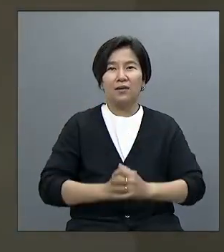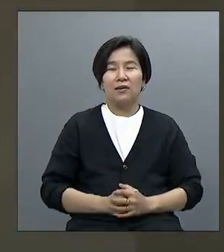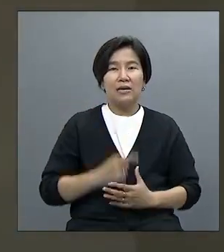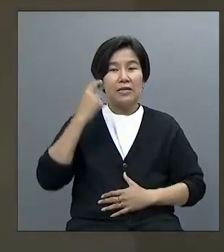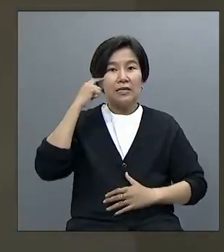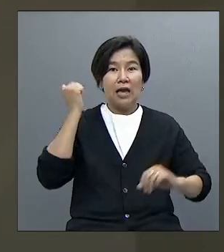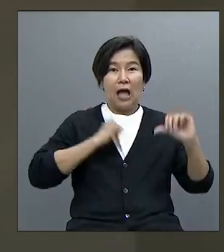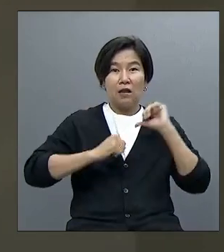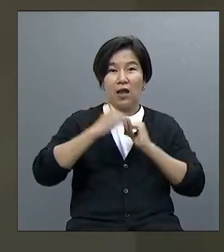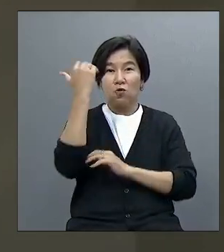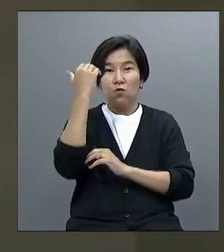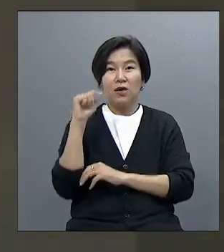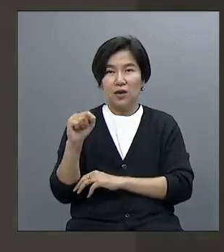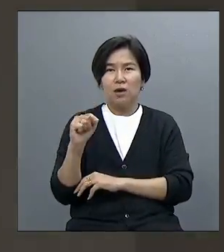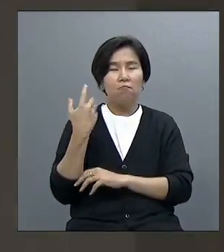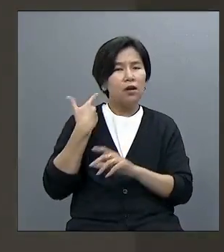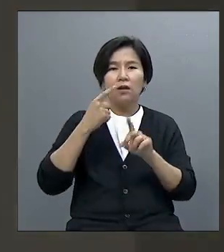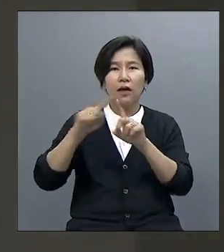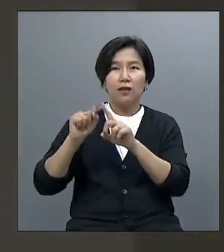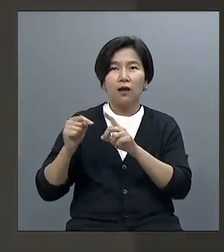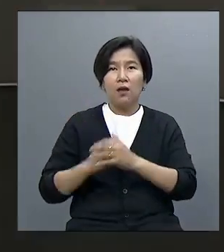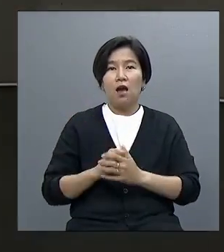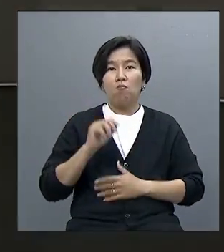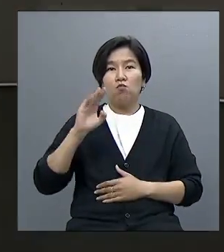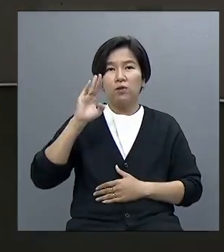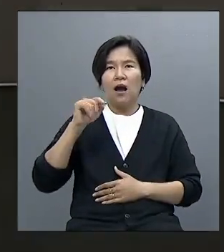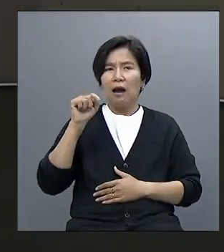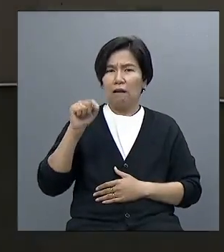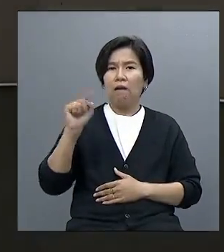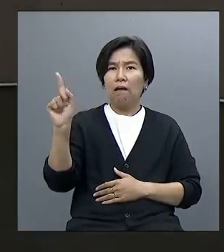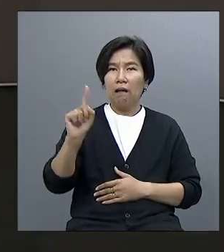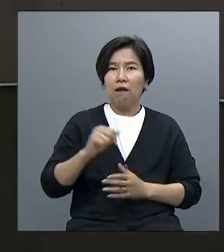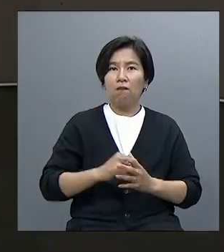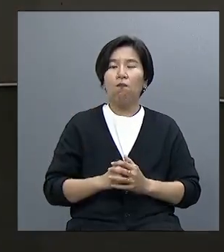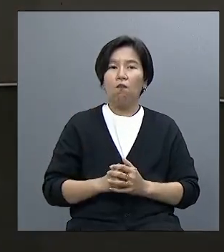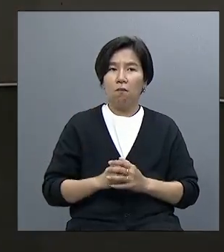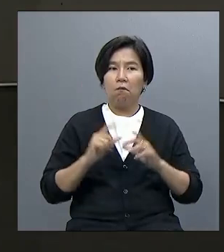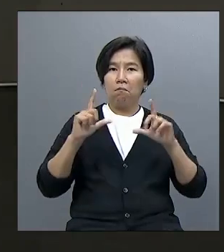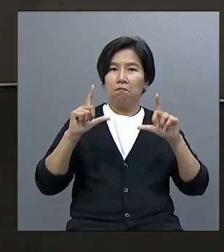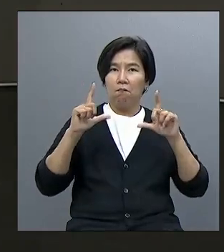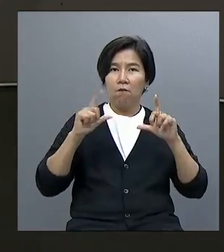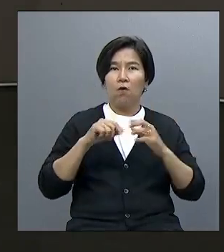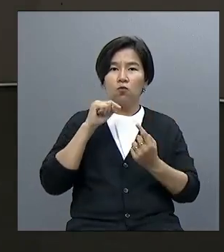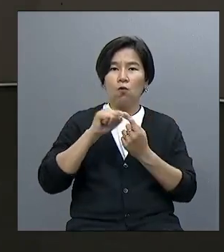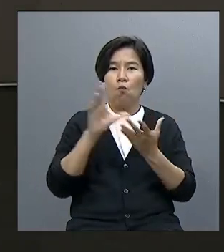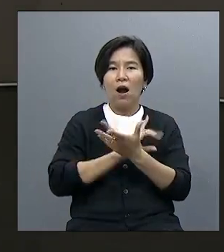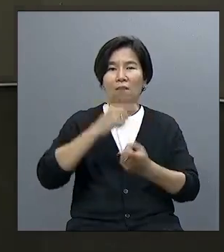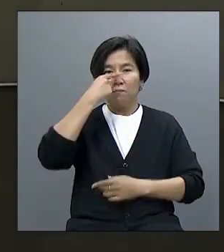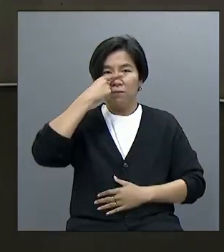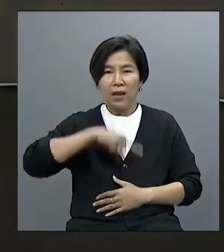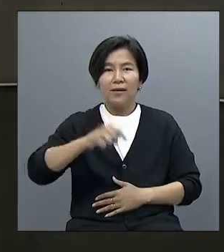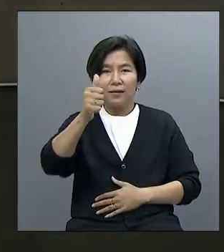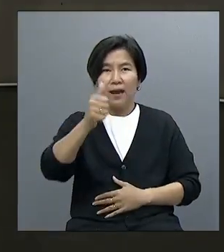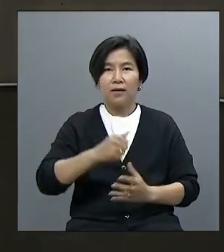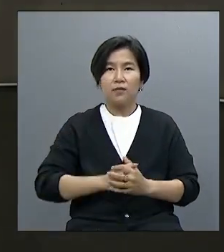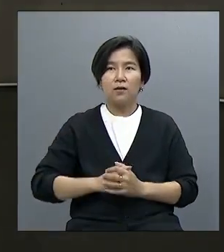ครเนี่ยมันก็มีหลายมิติหลายอย่างแต่บุษบาลุยไฟก็เป็นอีกหนึ่งอย่างที่มันยังคงทำให้เราได้รู้จักความเป็นไทยได้รู้จักเขาเรียกว่าราก